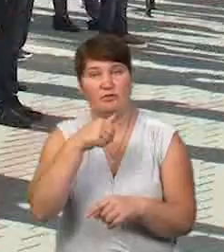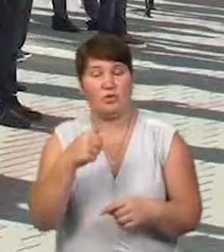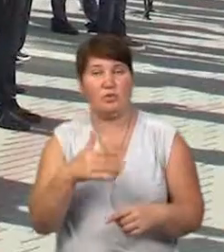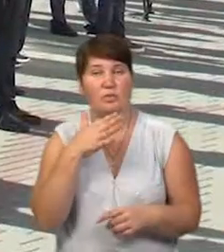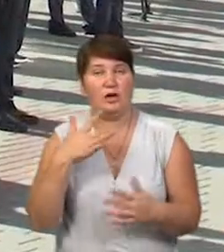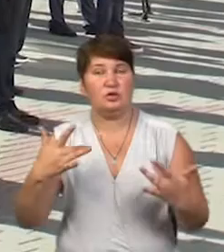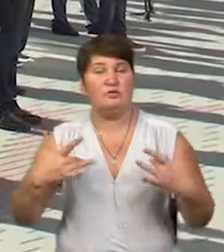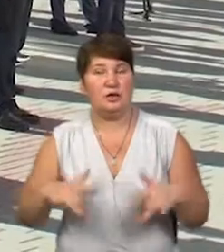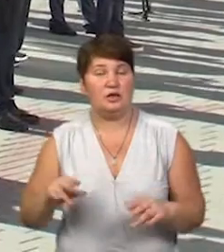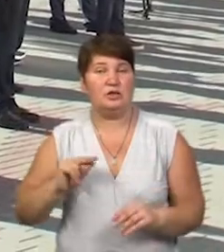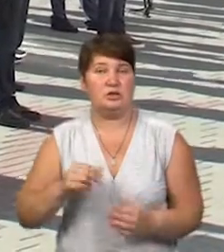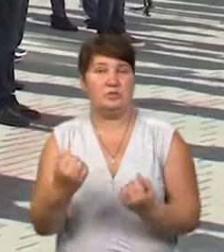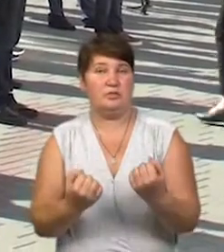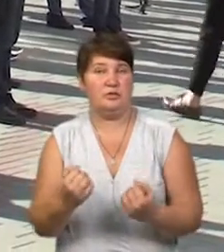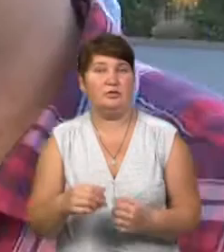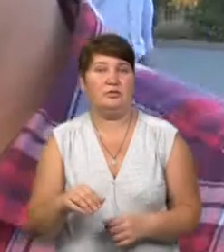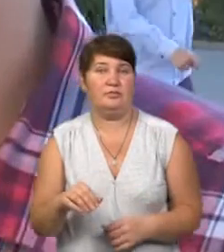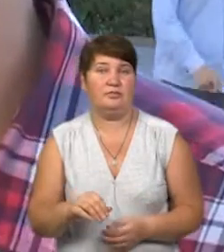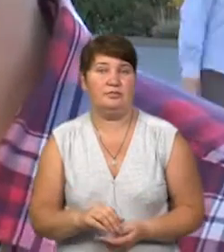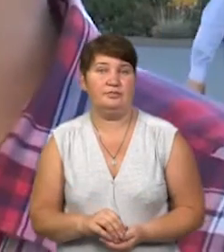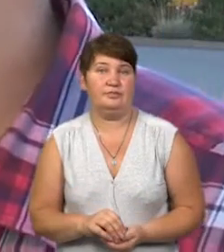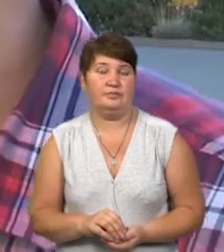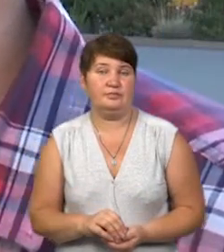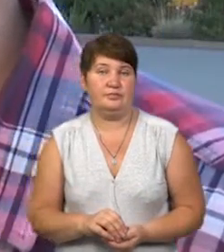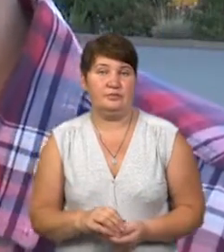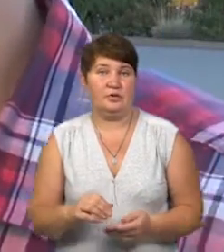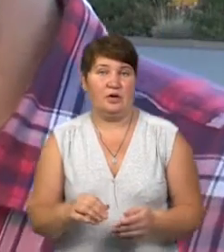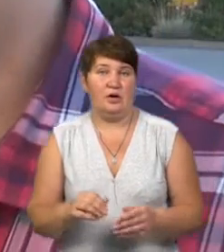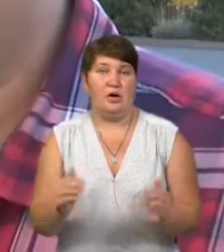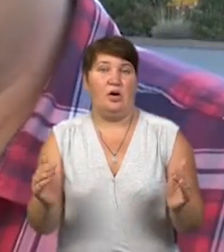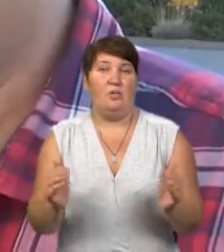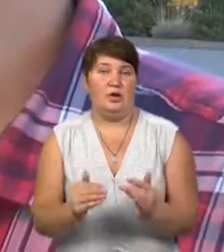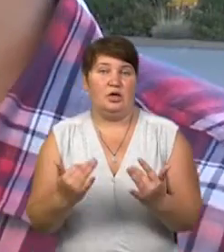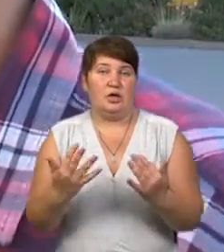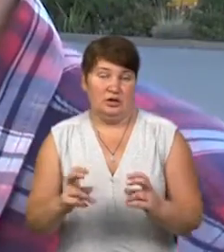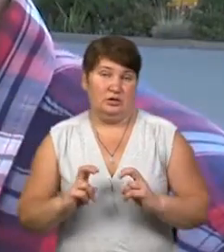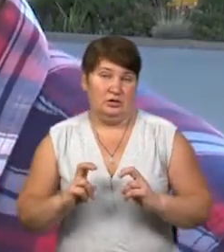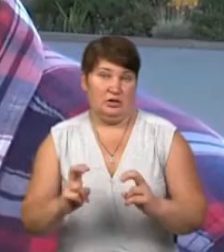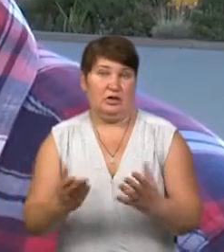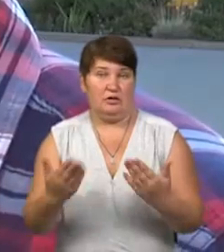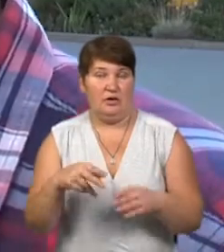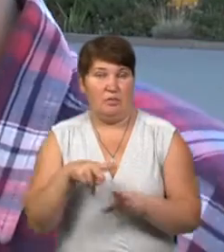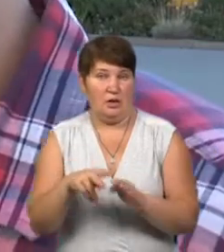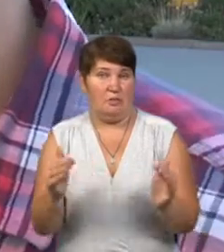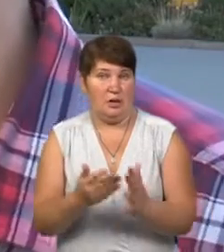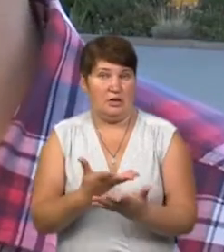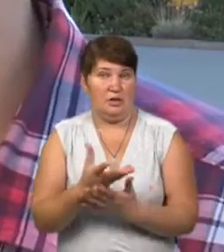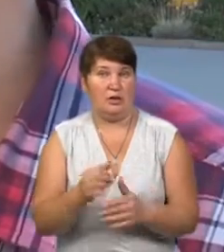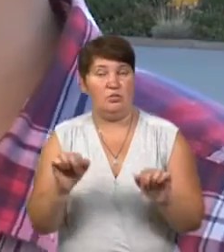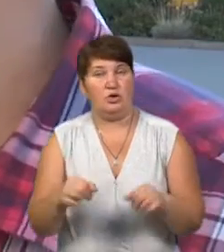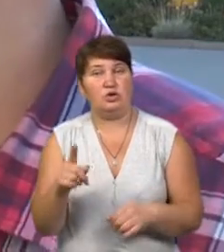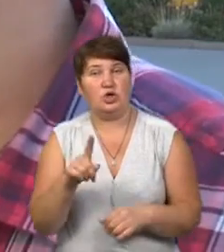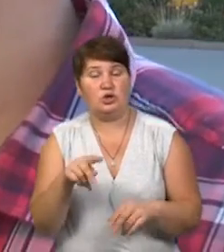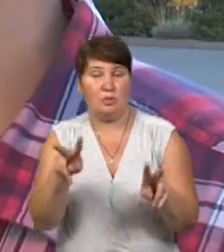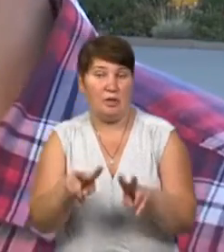сотня осіб – і перевізників, і водіїв. Обмежили в кількості пасажирів міська, тоді давайте якісь податки може менше будемо платити, давайте, можливо, ще щось переглянемо.